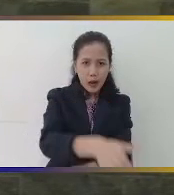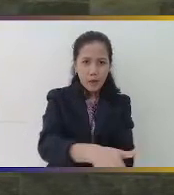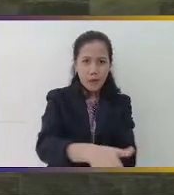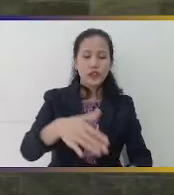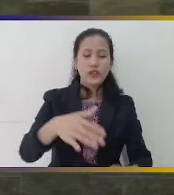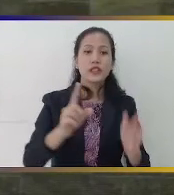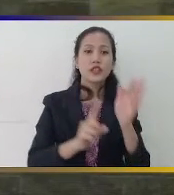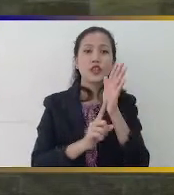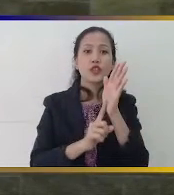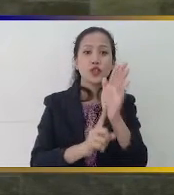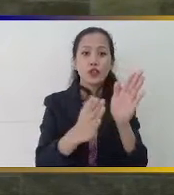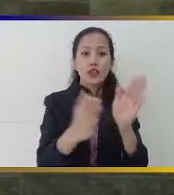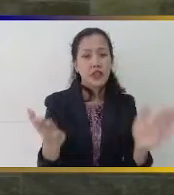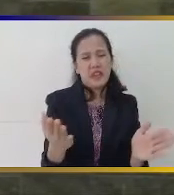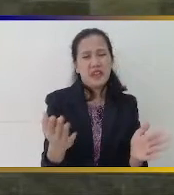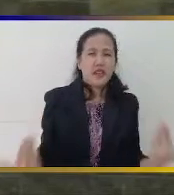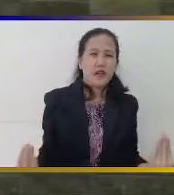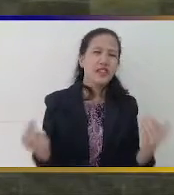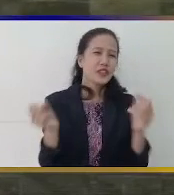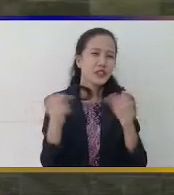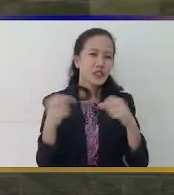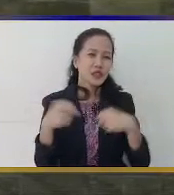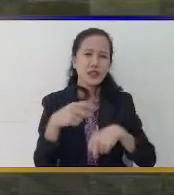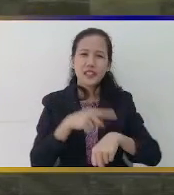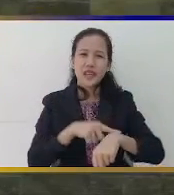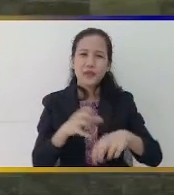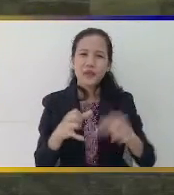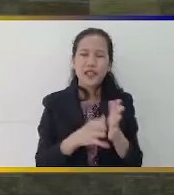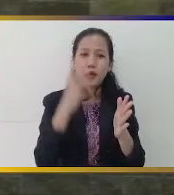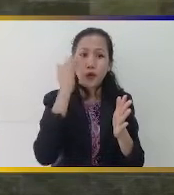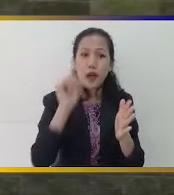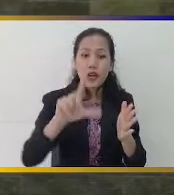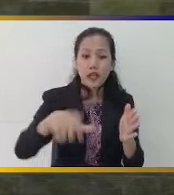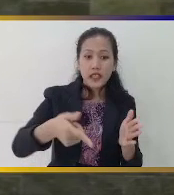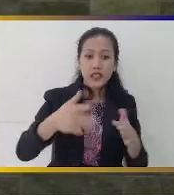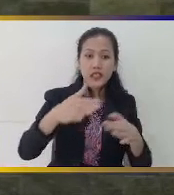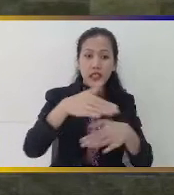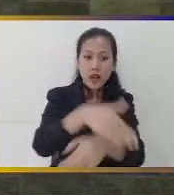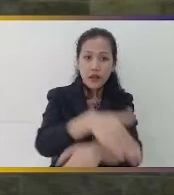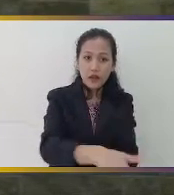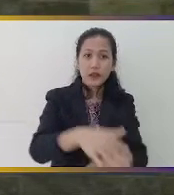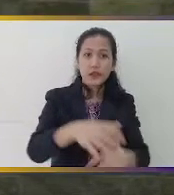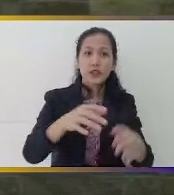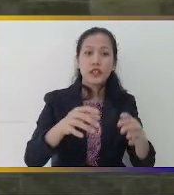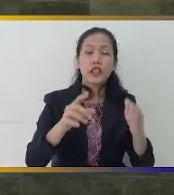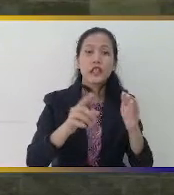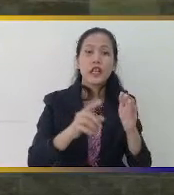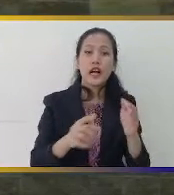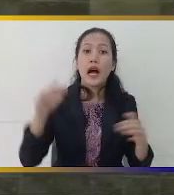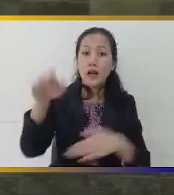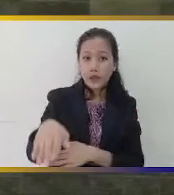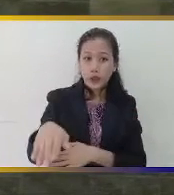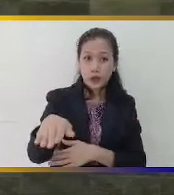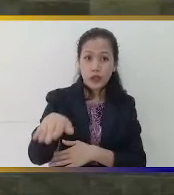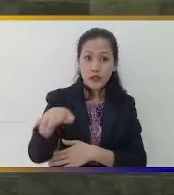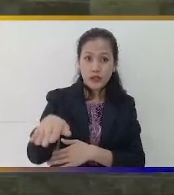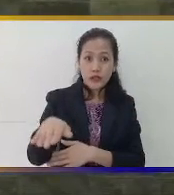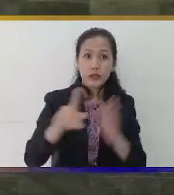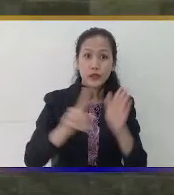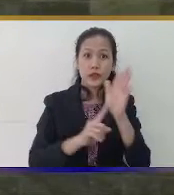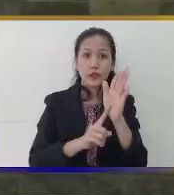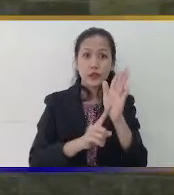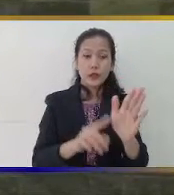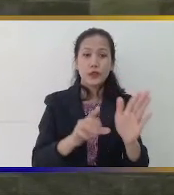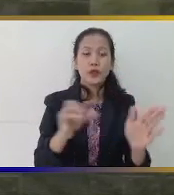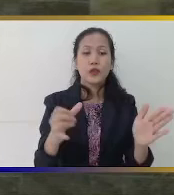kasi ngayon very short yung time natin. Kaya mamayang hapon papakita ko po sa inyo yung kanila pong gawain sa video,